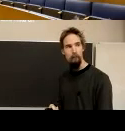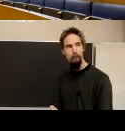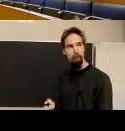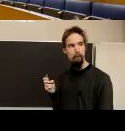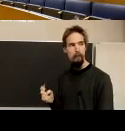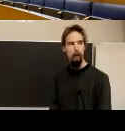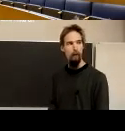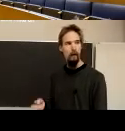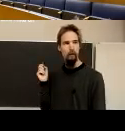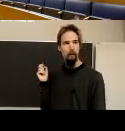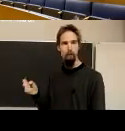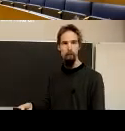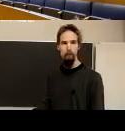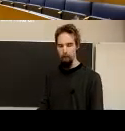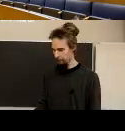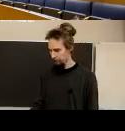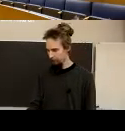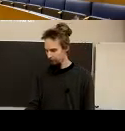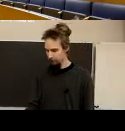hyvästä. Joo, kiitos.